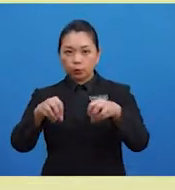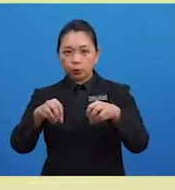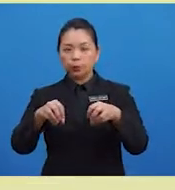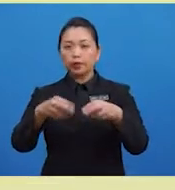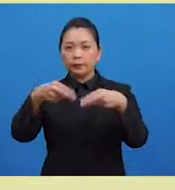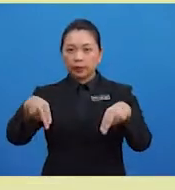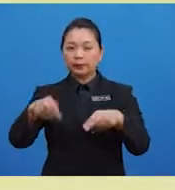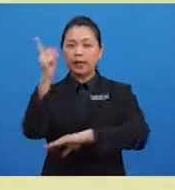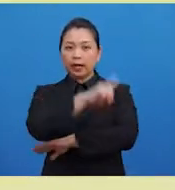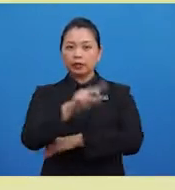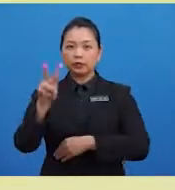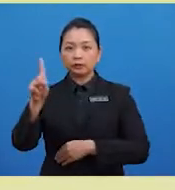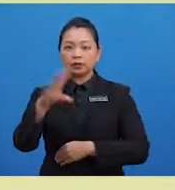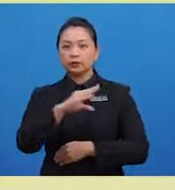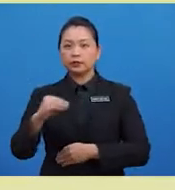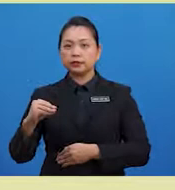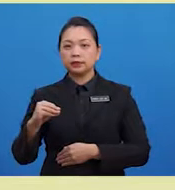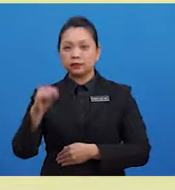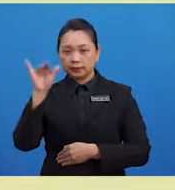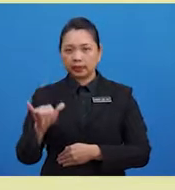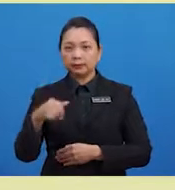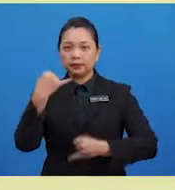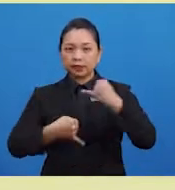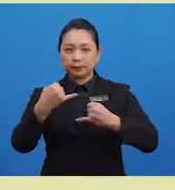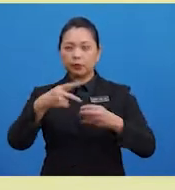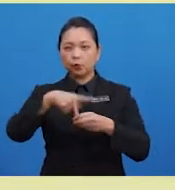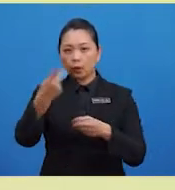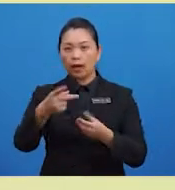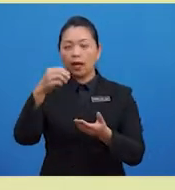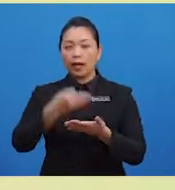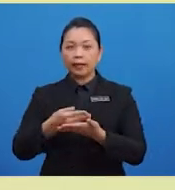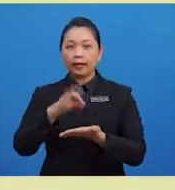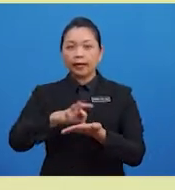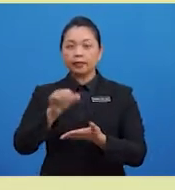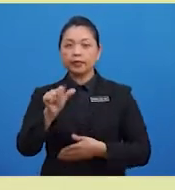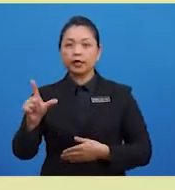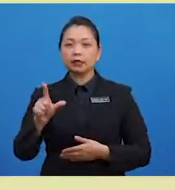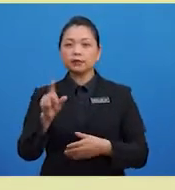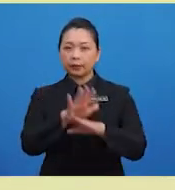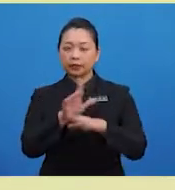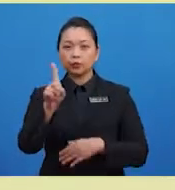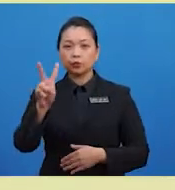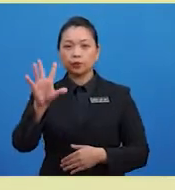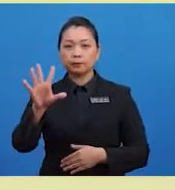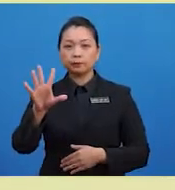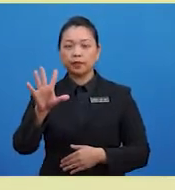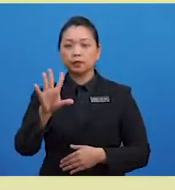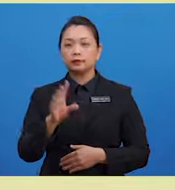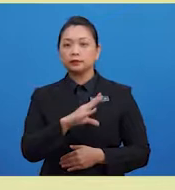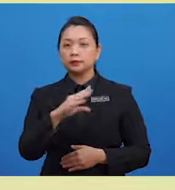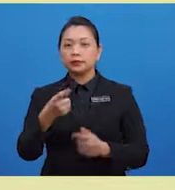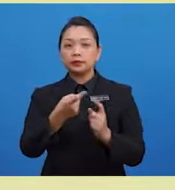hari ke-21 yang berjaya mengeluarkan anak ayam adalah sebanyak 125 ekor